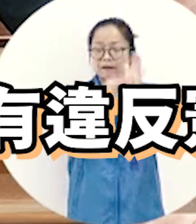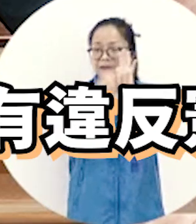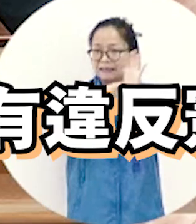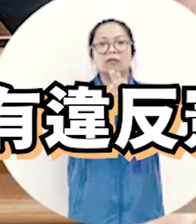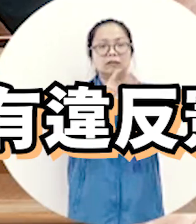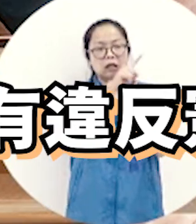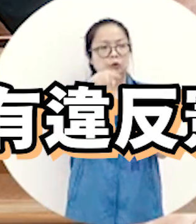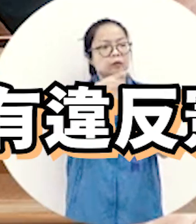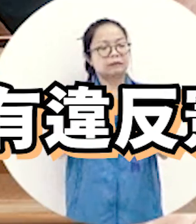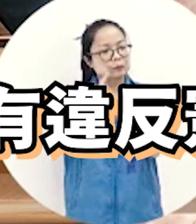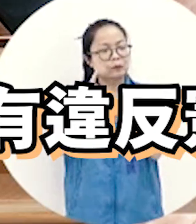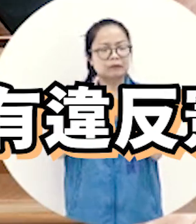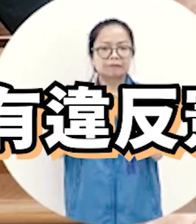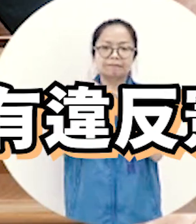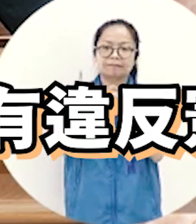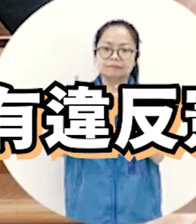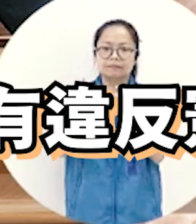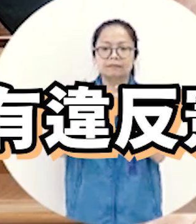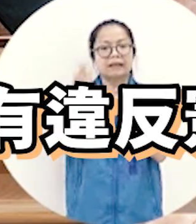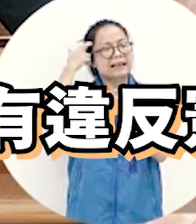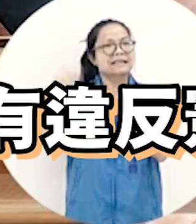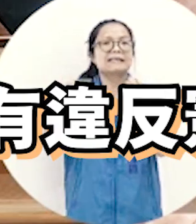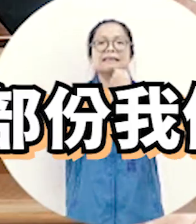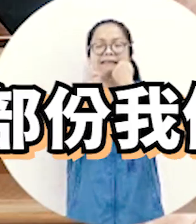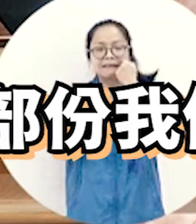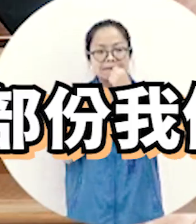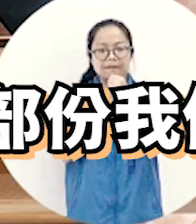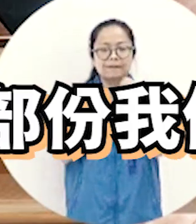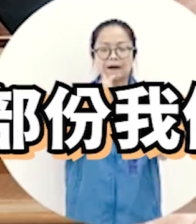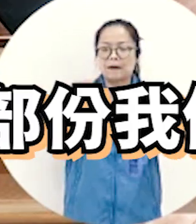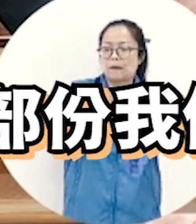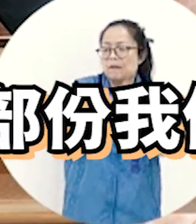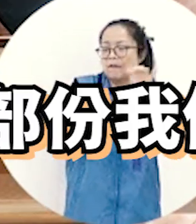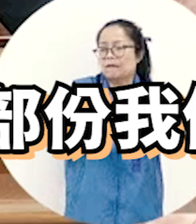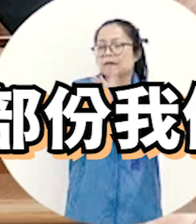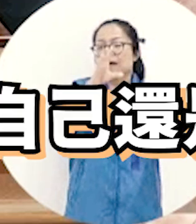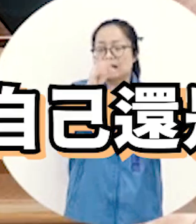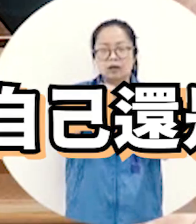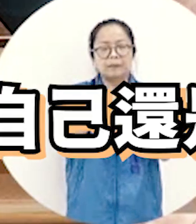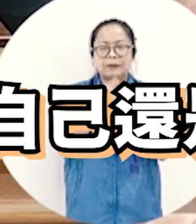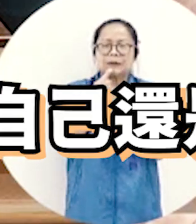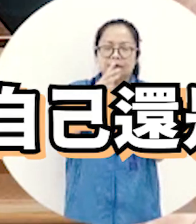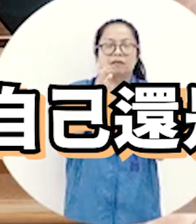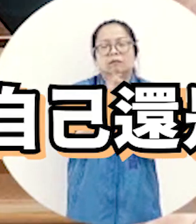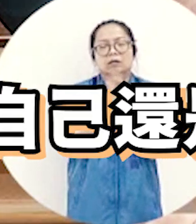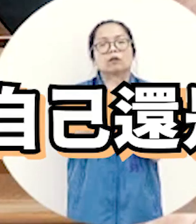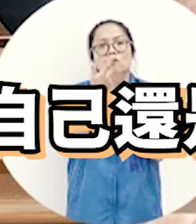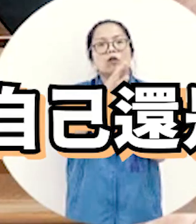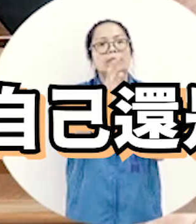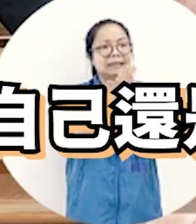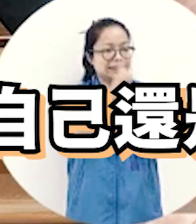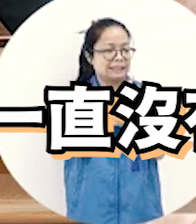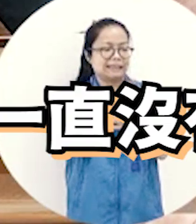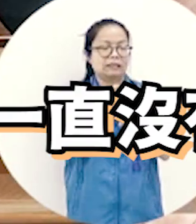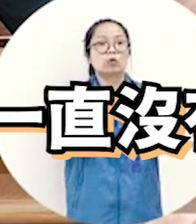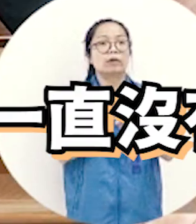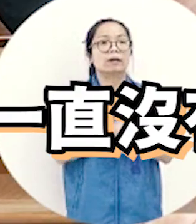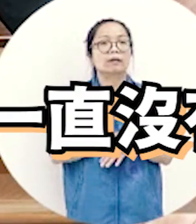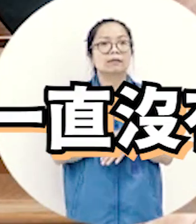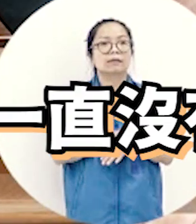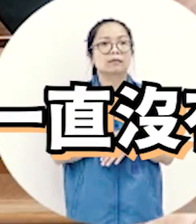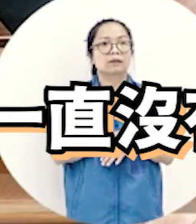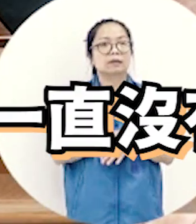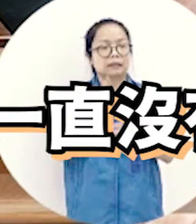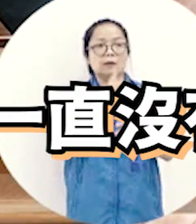这个态度有没有违反宪法的解释的疑虑，所以这个部分我们也会看。然后我们自己还是最重要的，就是